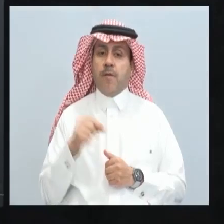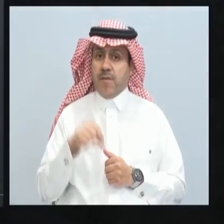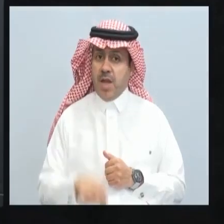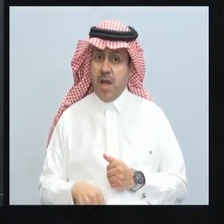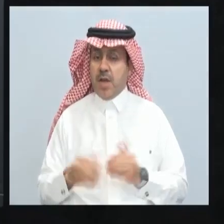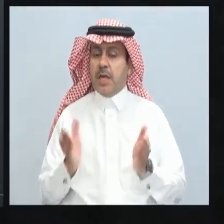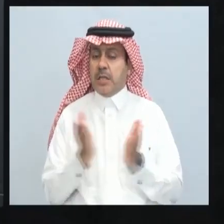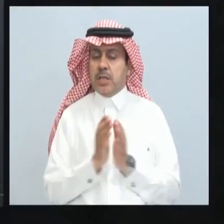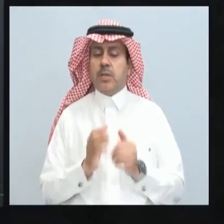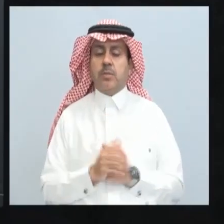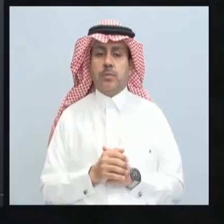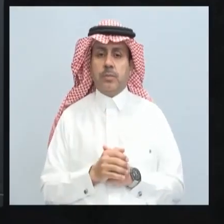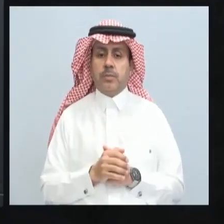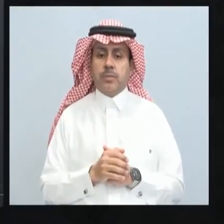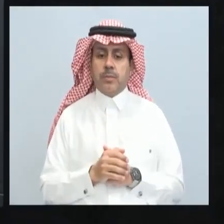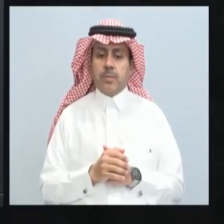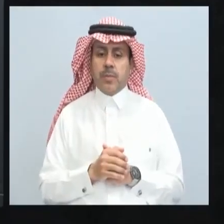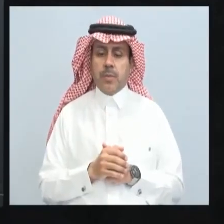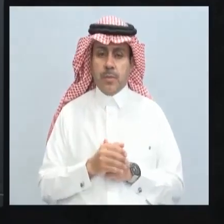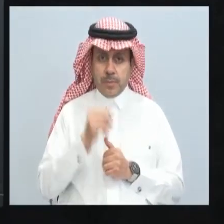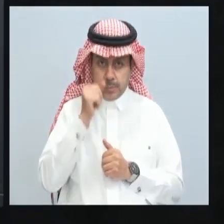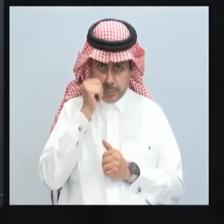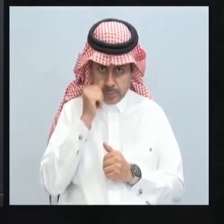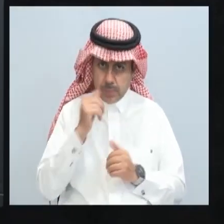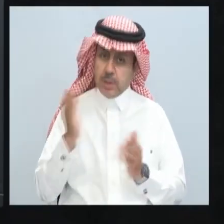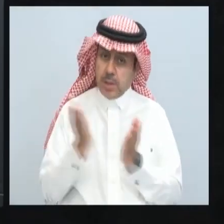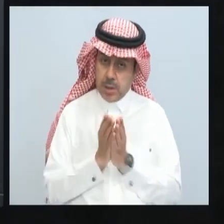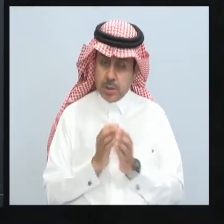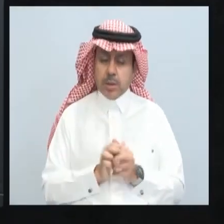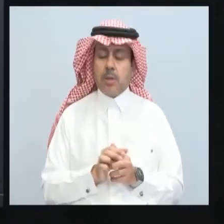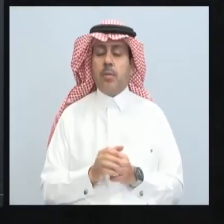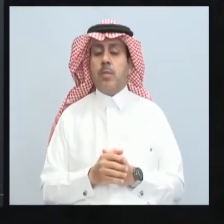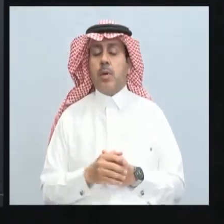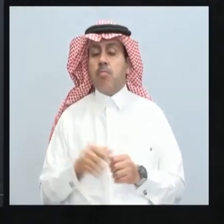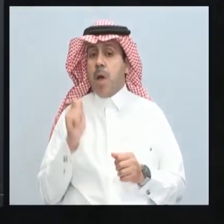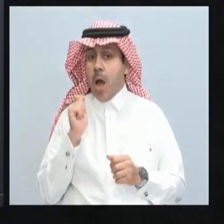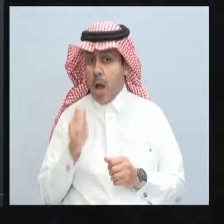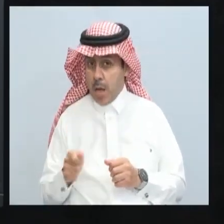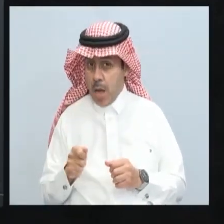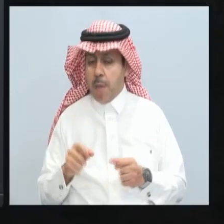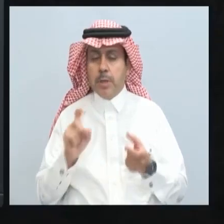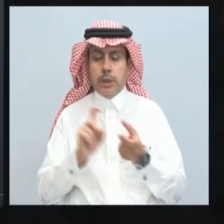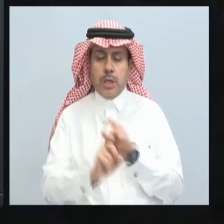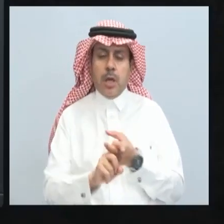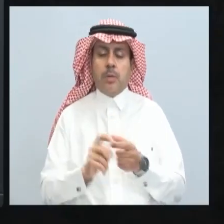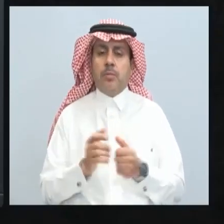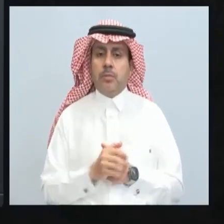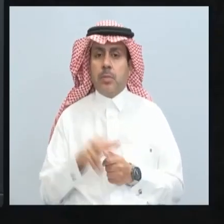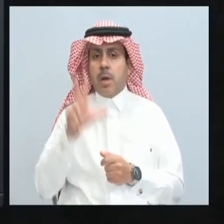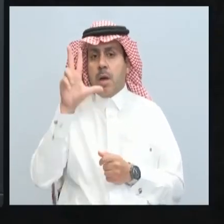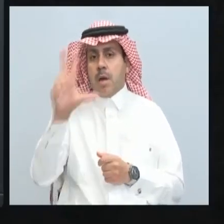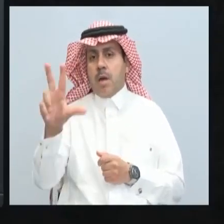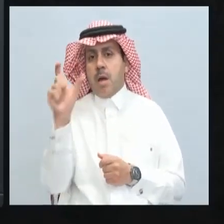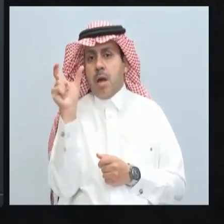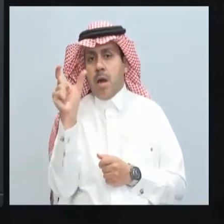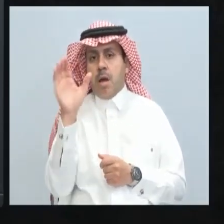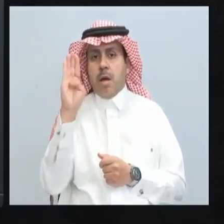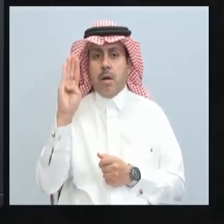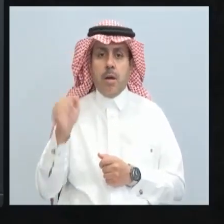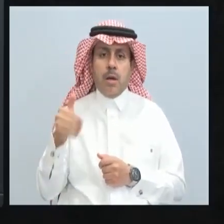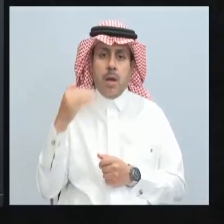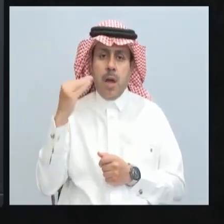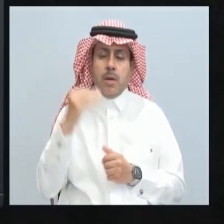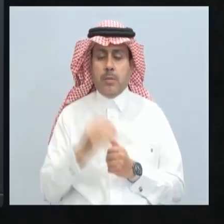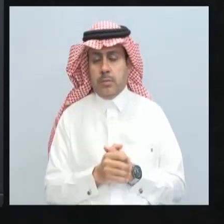واهلا وسهلا بكم معنا في هذا الدرس المتعلق باحكام النكاح معنا باذن الله تعالى احد